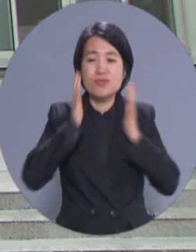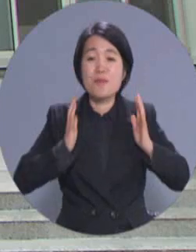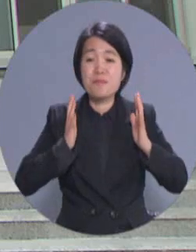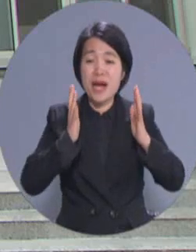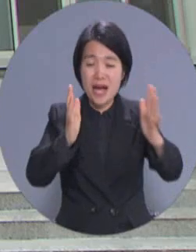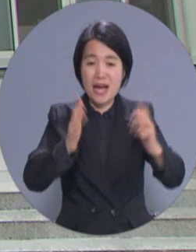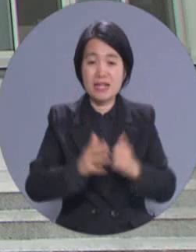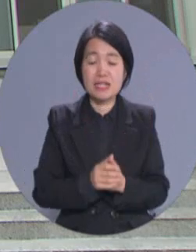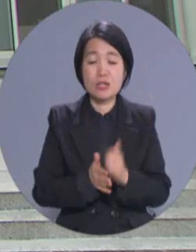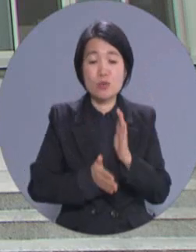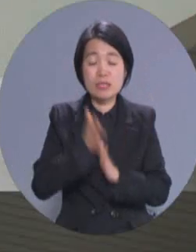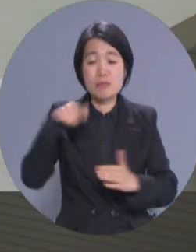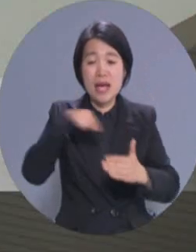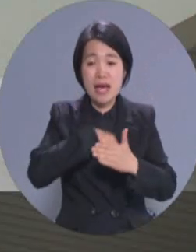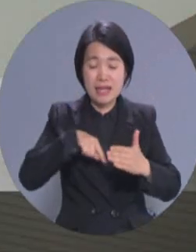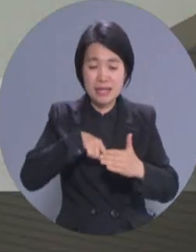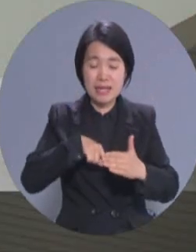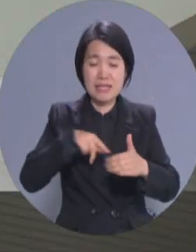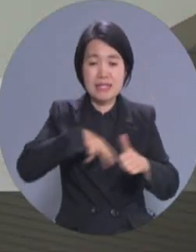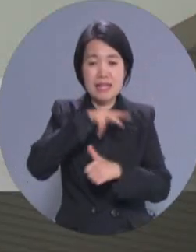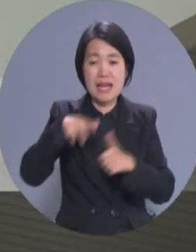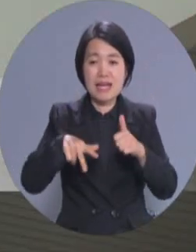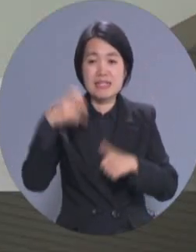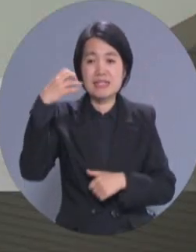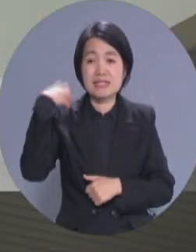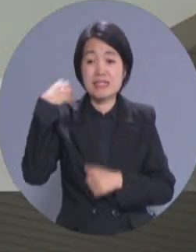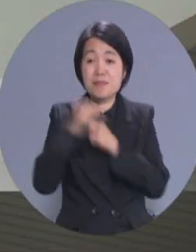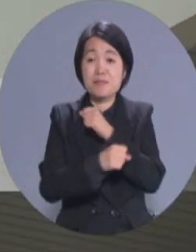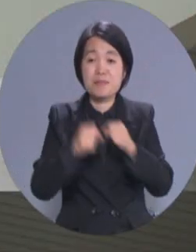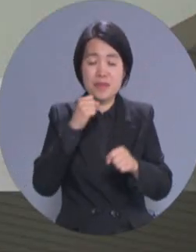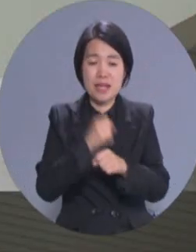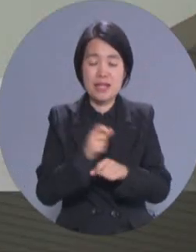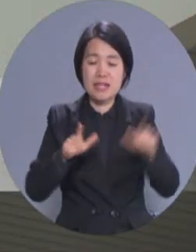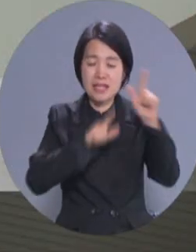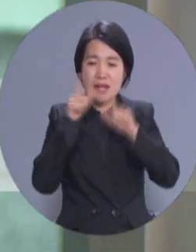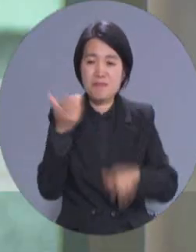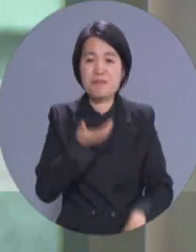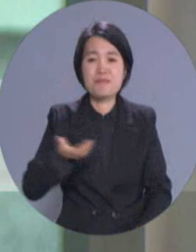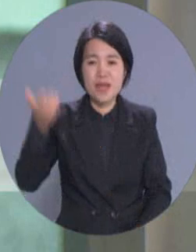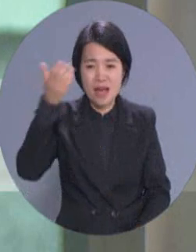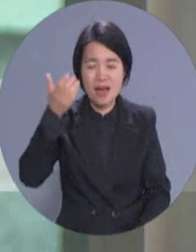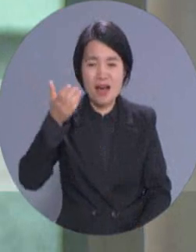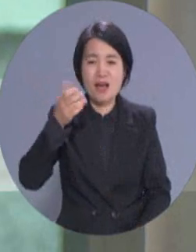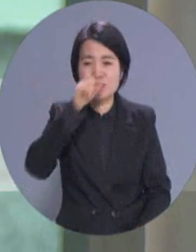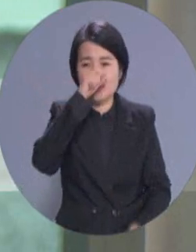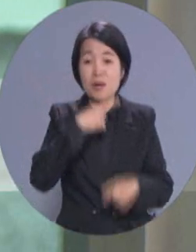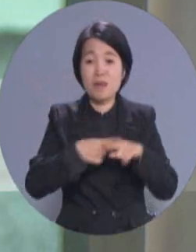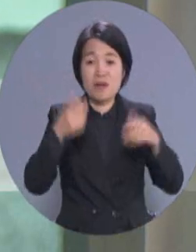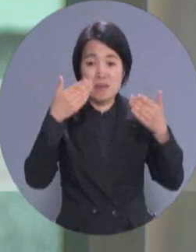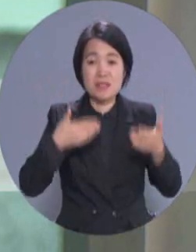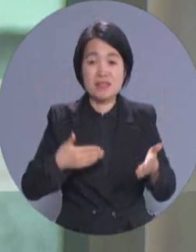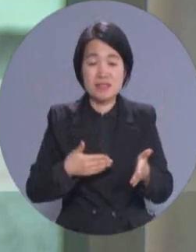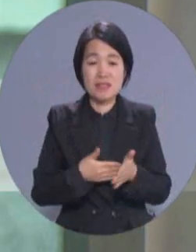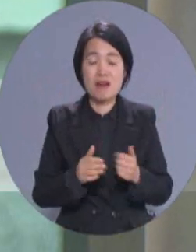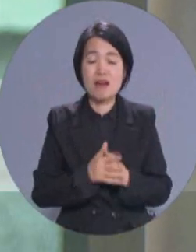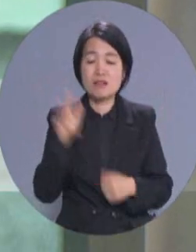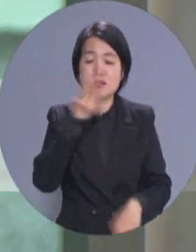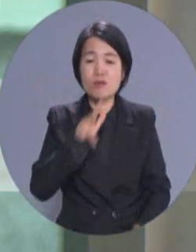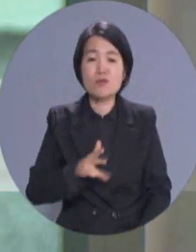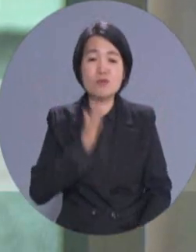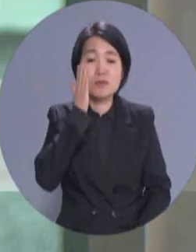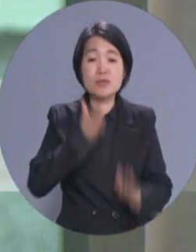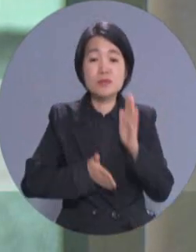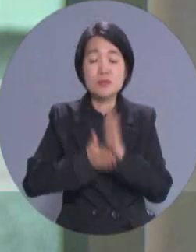녹색 생활 공간으로 도시 생태계 기능을 회복시키고 살매 bil 향상에 기여한 점이 큰 것으로 평가돼 전국 녹색